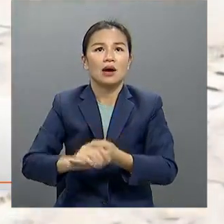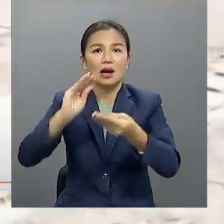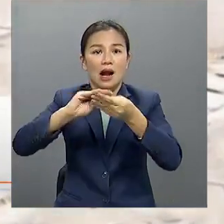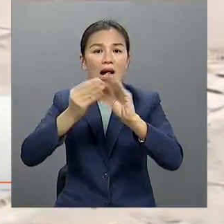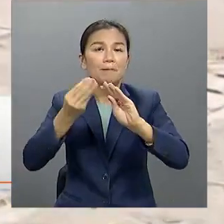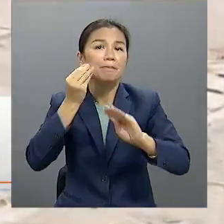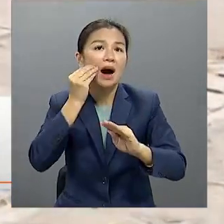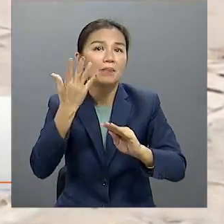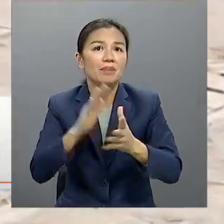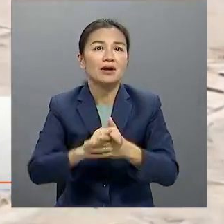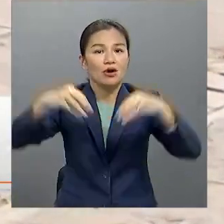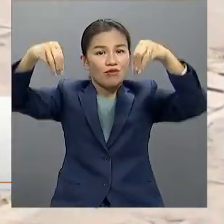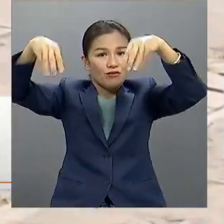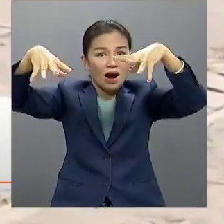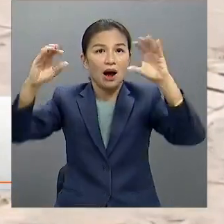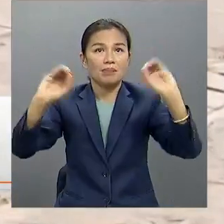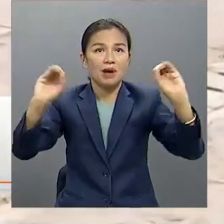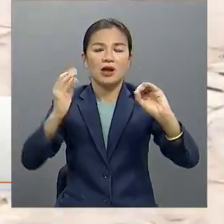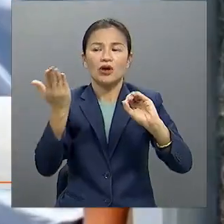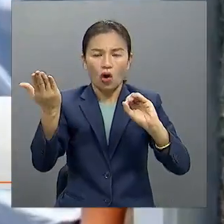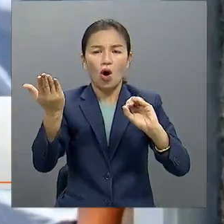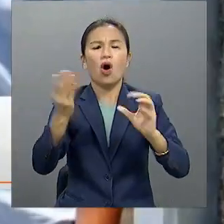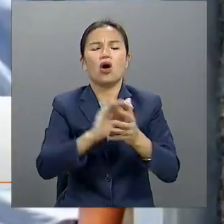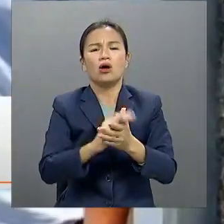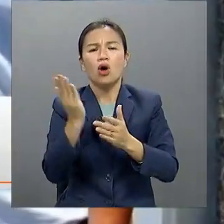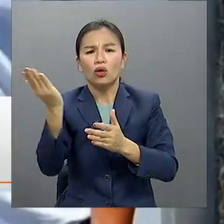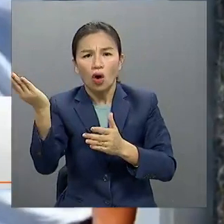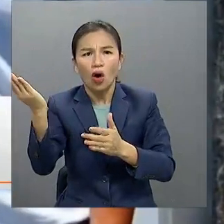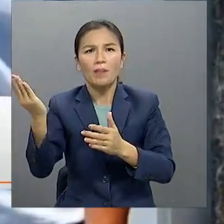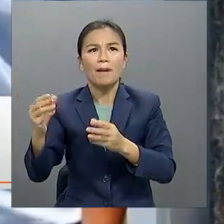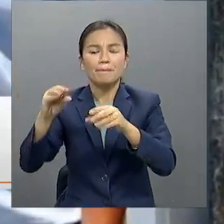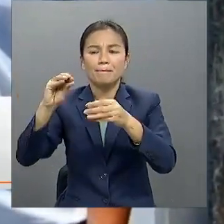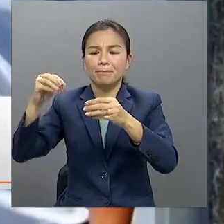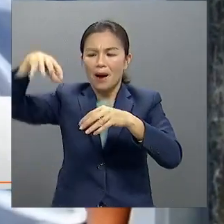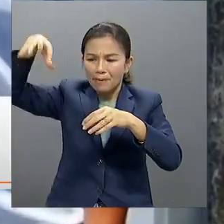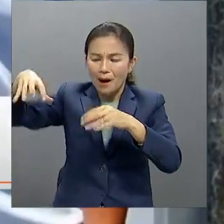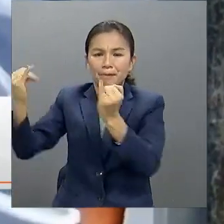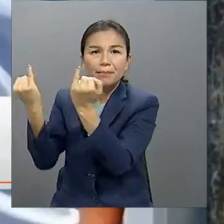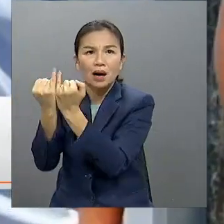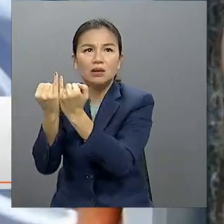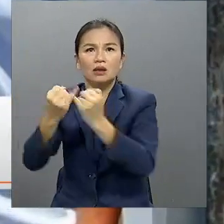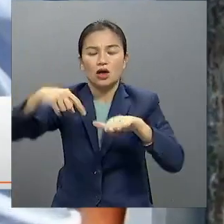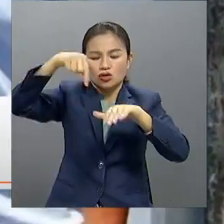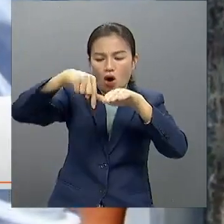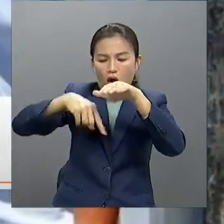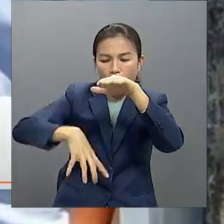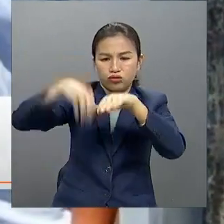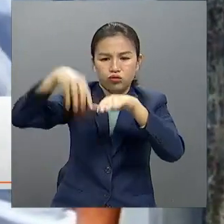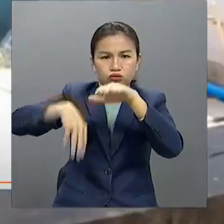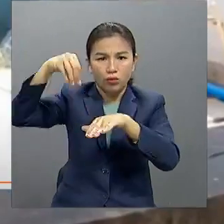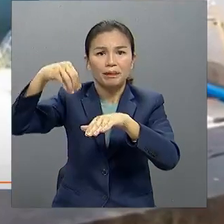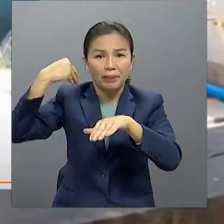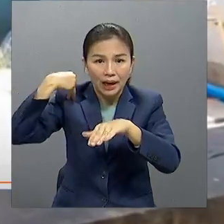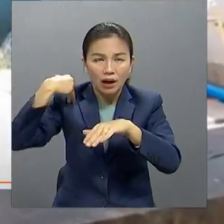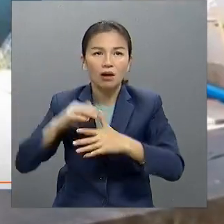ไฟฟ้าด้วยต้องไปต่อจากเพื่อนบ้านแล้วก็ยังมีการเจาะบาดาลโดยไม่ได้รับอนุญาตอีก ทีมข่าวก็ลงพื้นที่ไปตรวจสอบเลยนะคะก็พบว่าร้